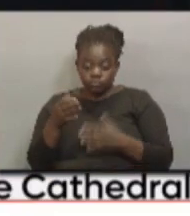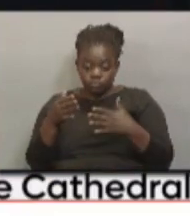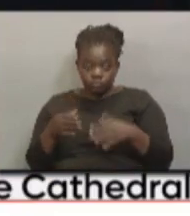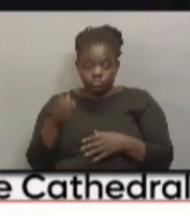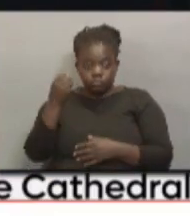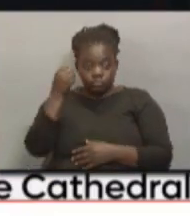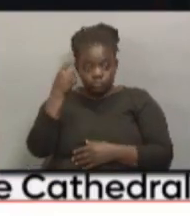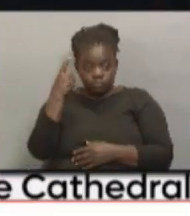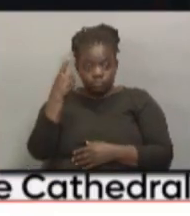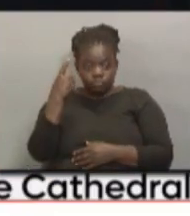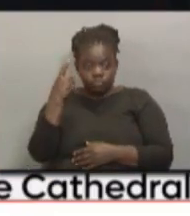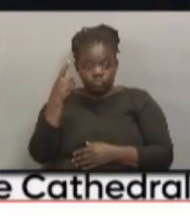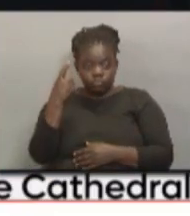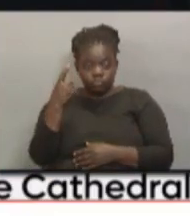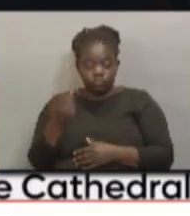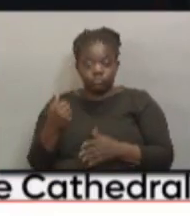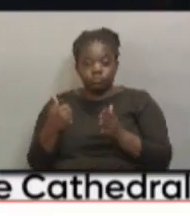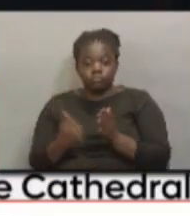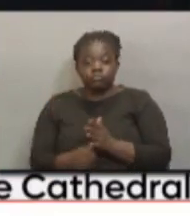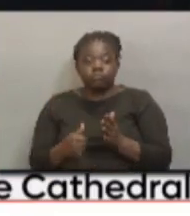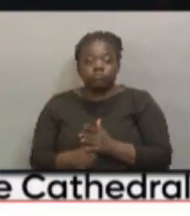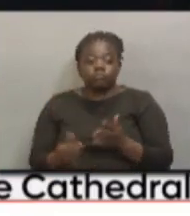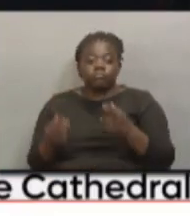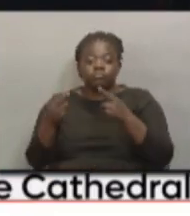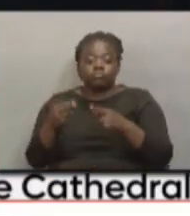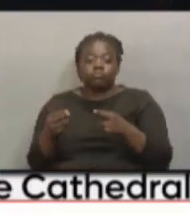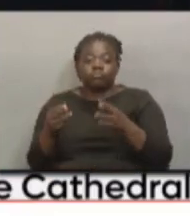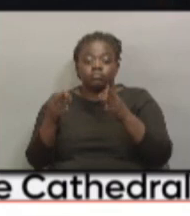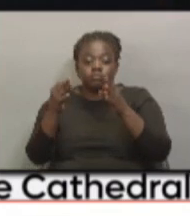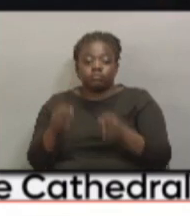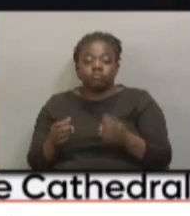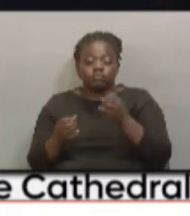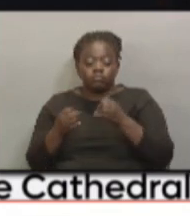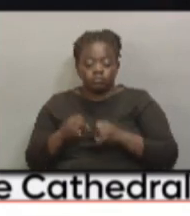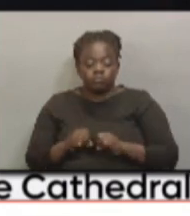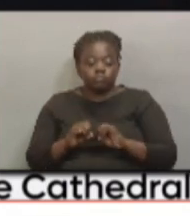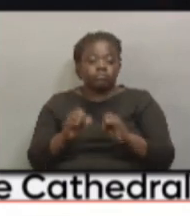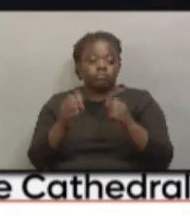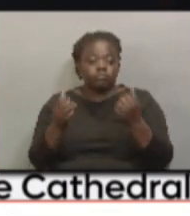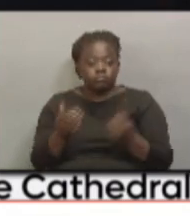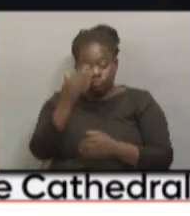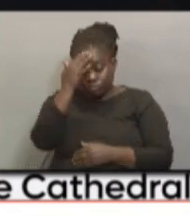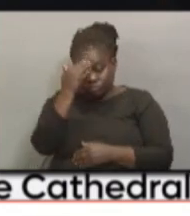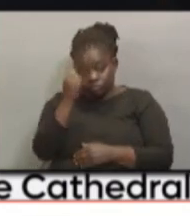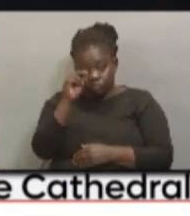nti ekizibu kigenda kubeera ku bintu bye tuimportinga kati lwaki